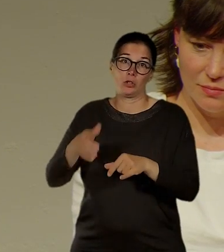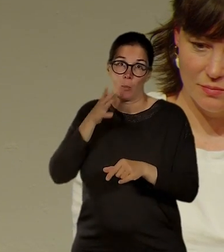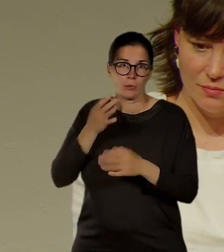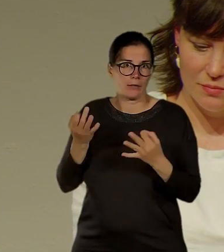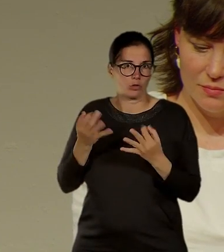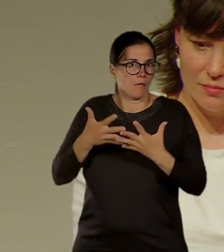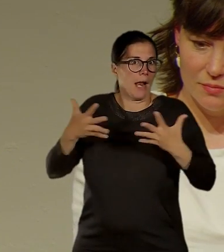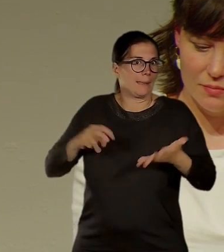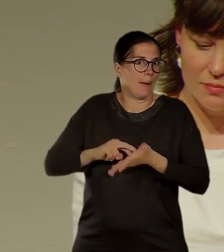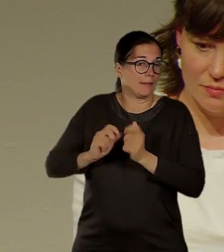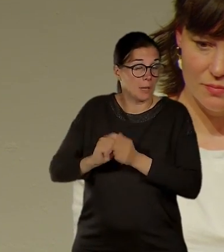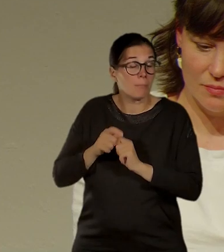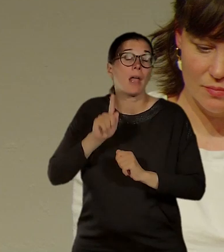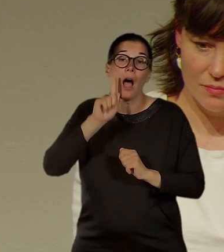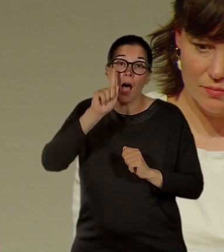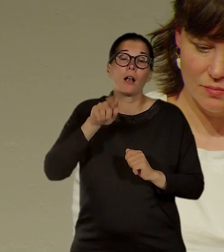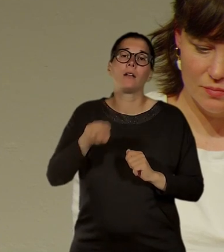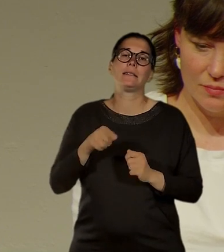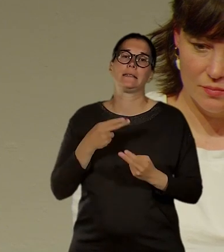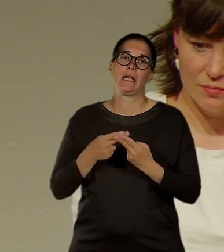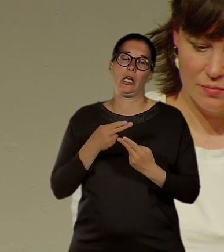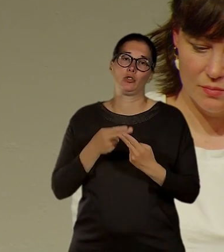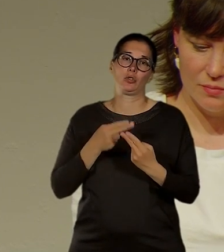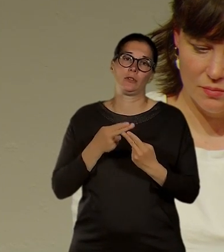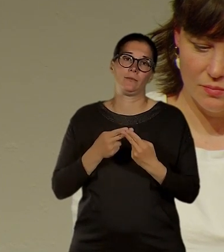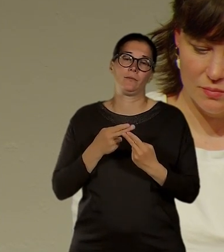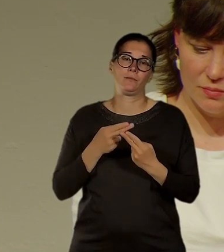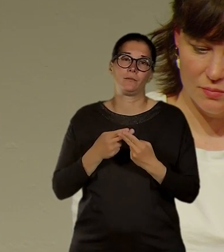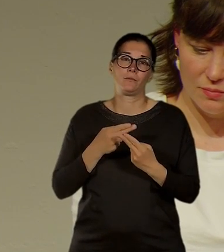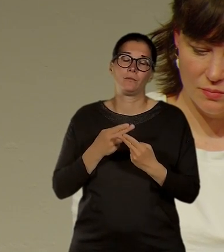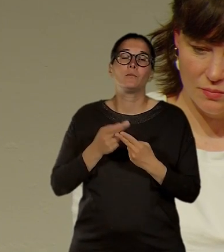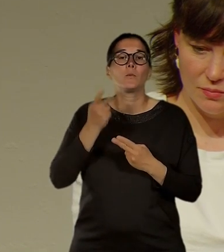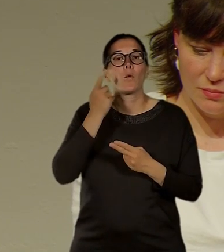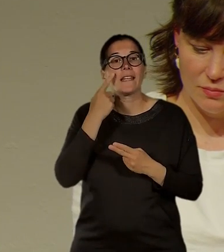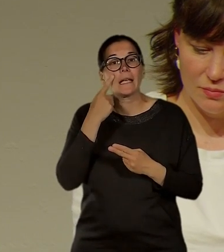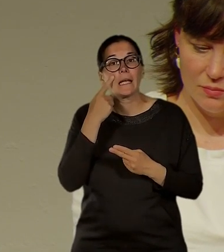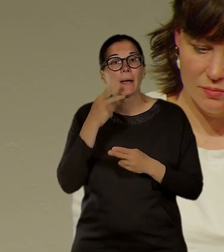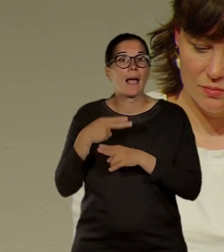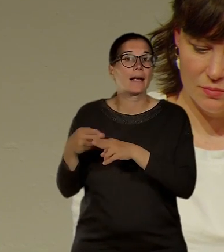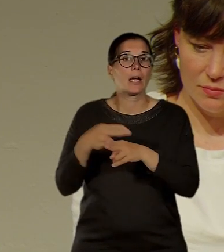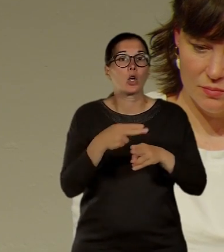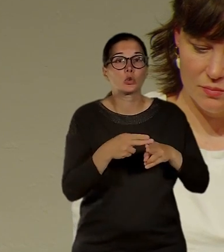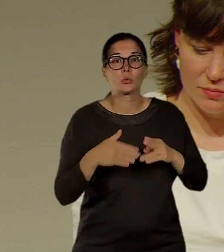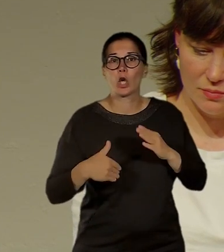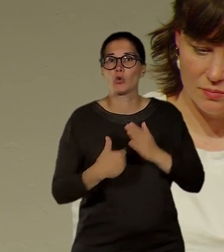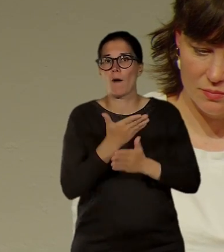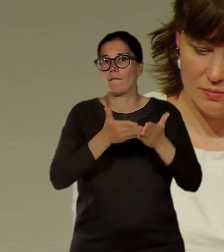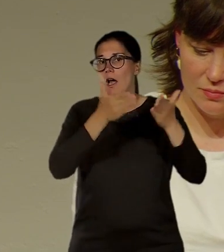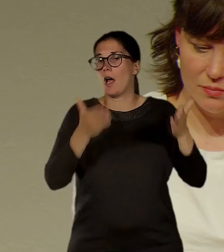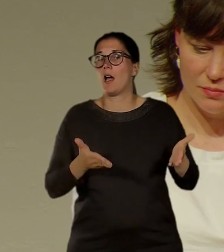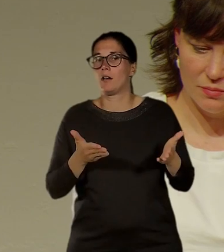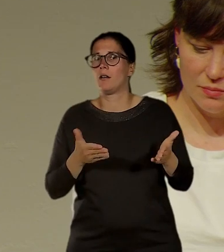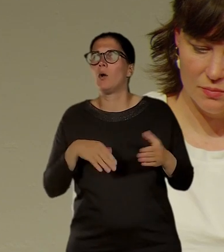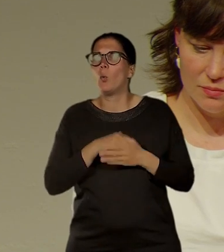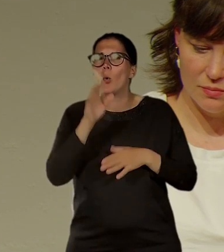nevím. Každopádně bude to určitě záviset na tom, jak se podaří zrekonstruovat tu novou odbavovací halu v rámci toho